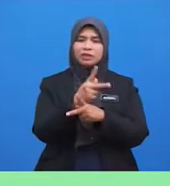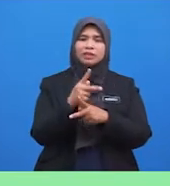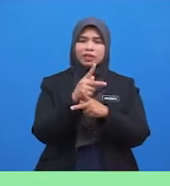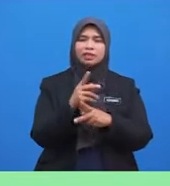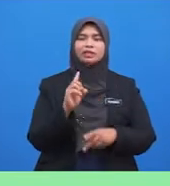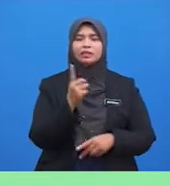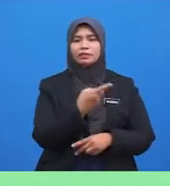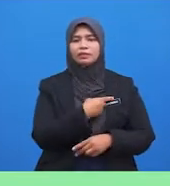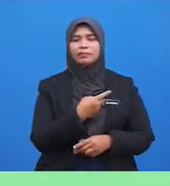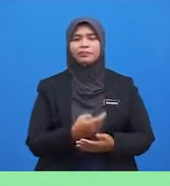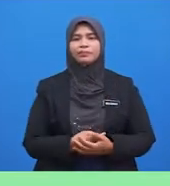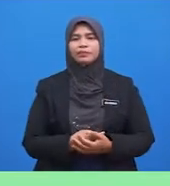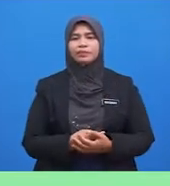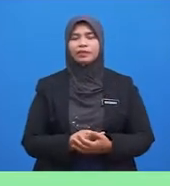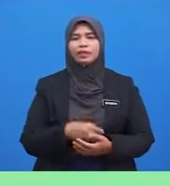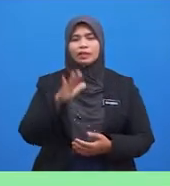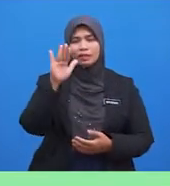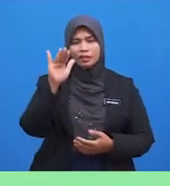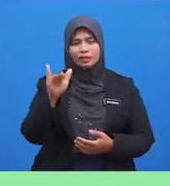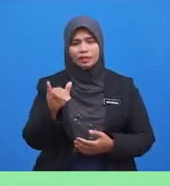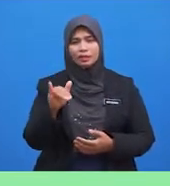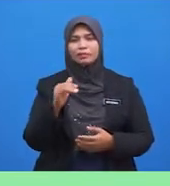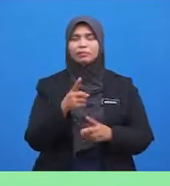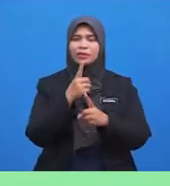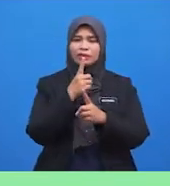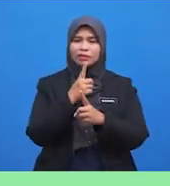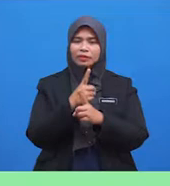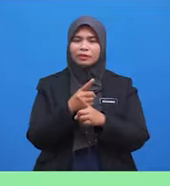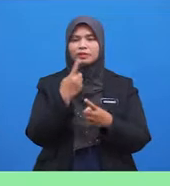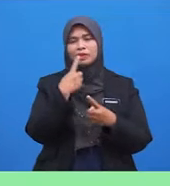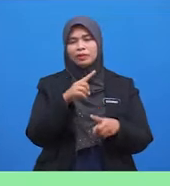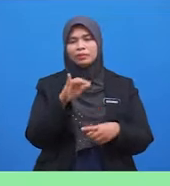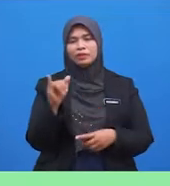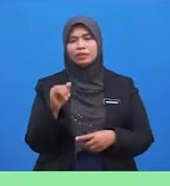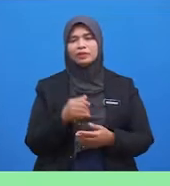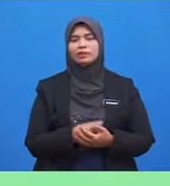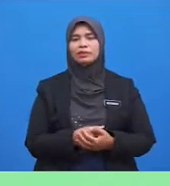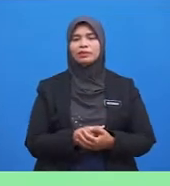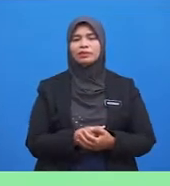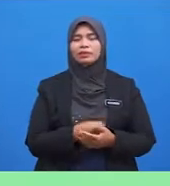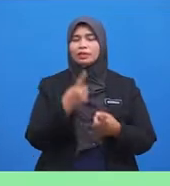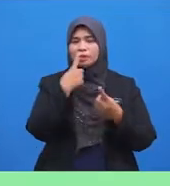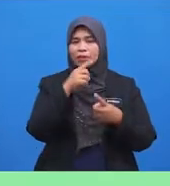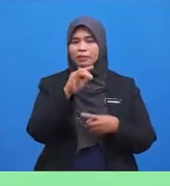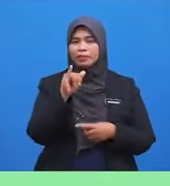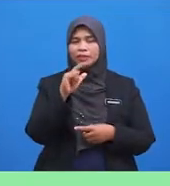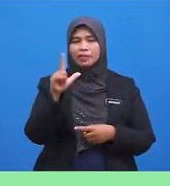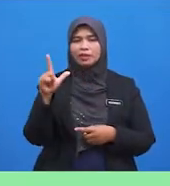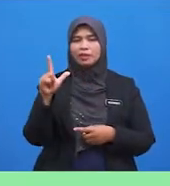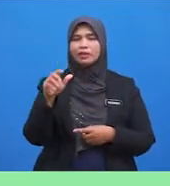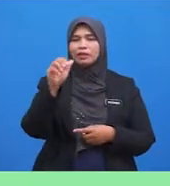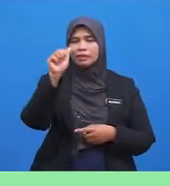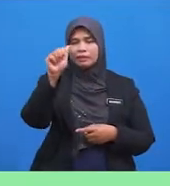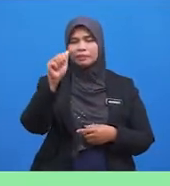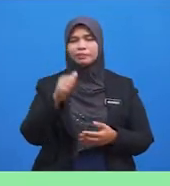kita. Ya, betul jawapannya. Jawapannya ialah